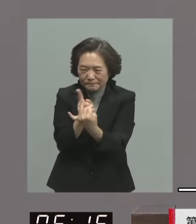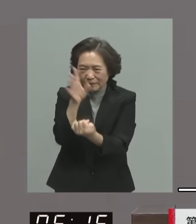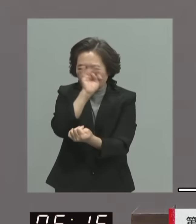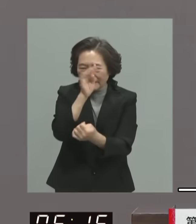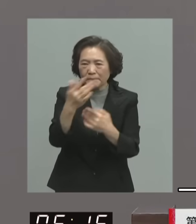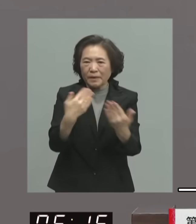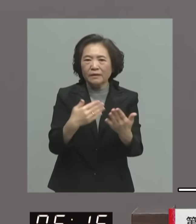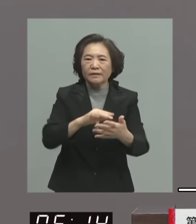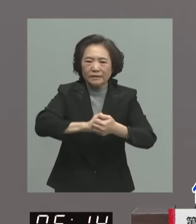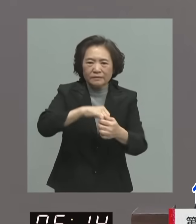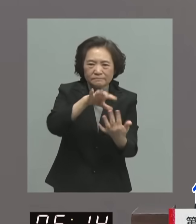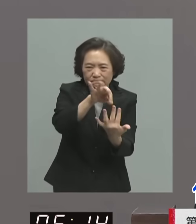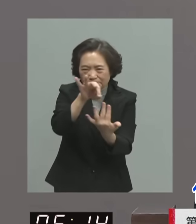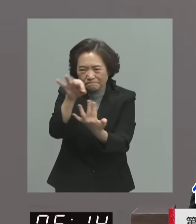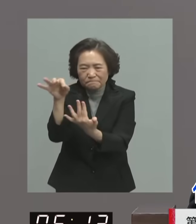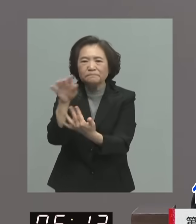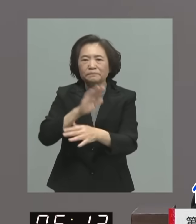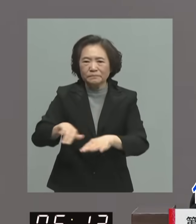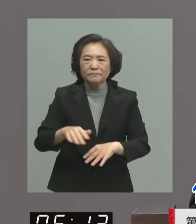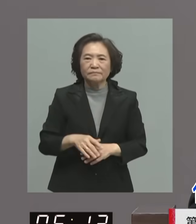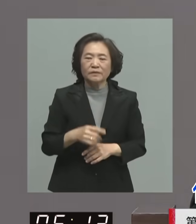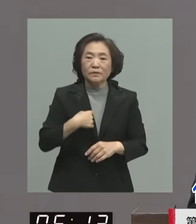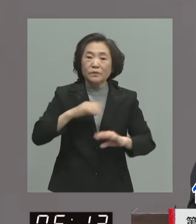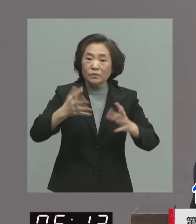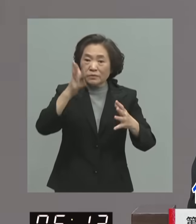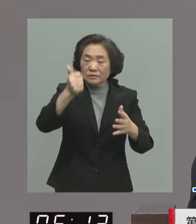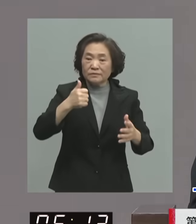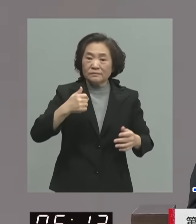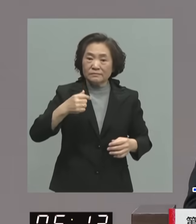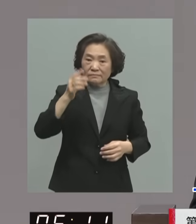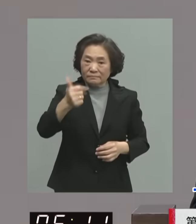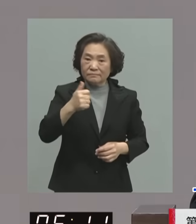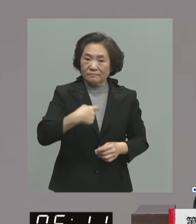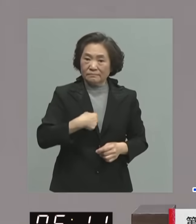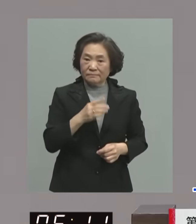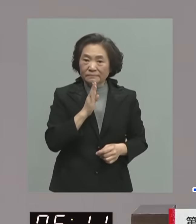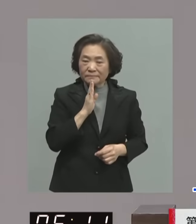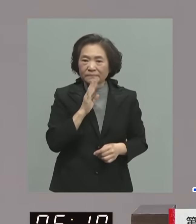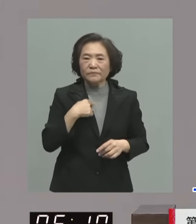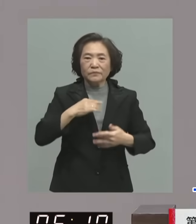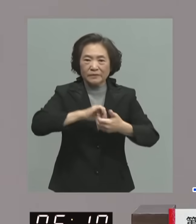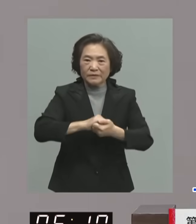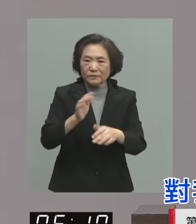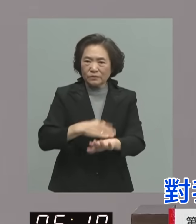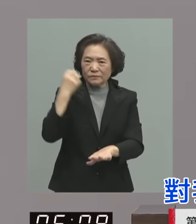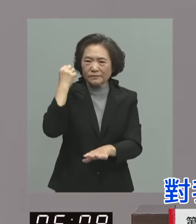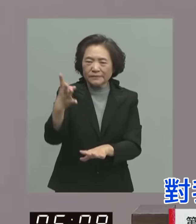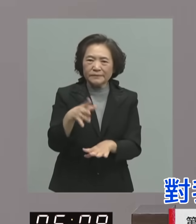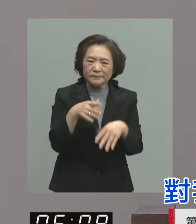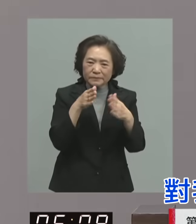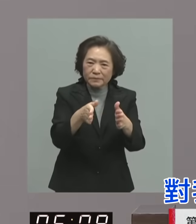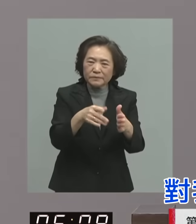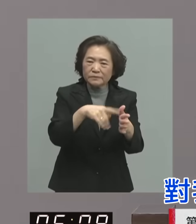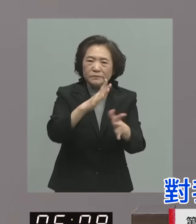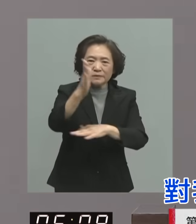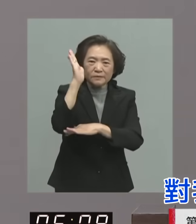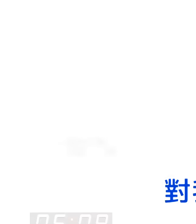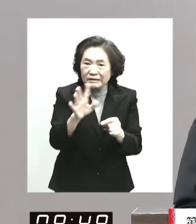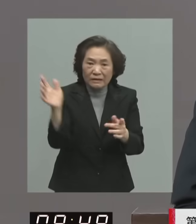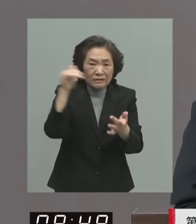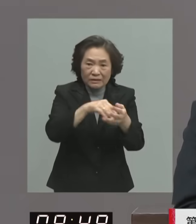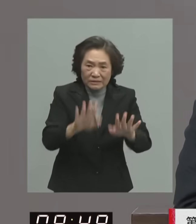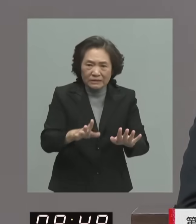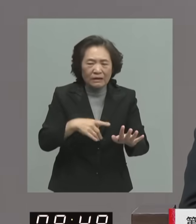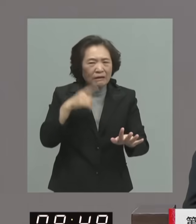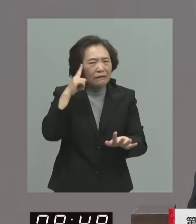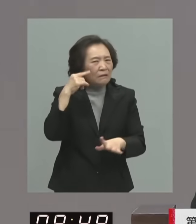一个一个甲丢出来。作为国家领导人，一定要重建人民对咱的政府的信任。